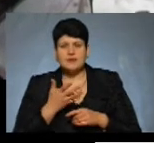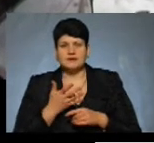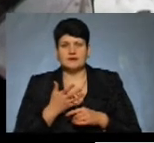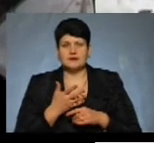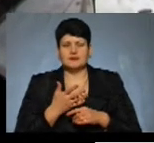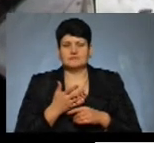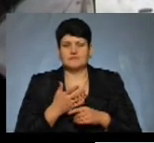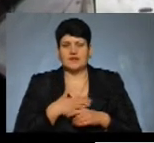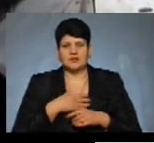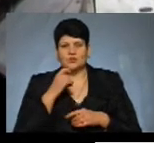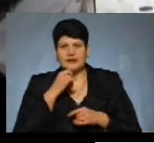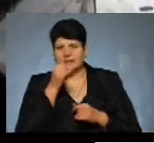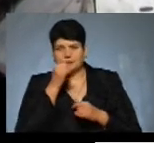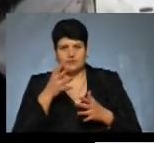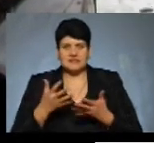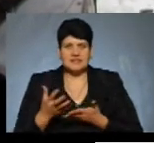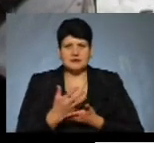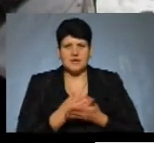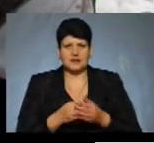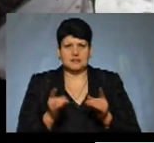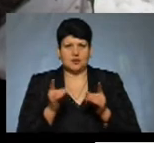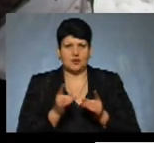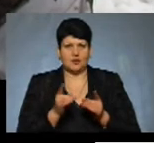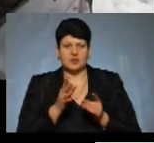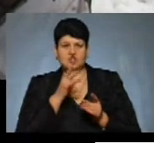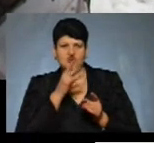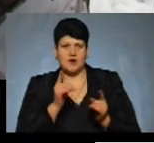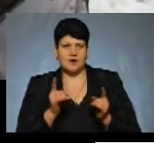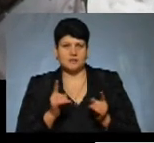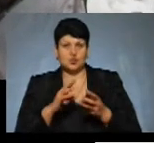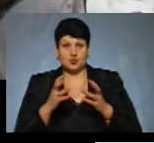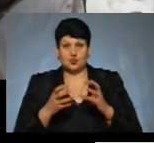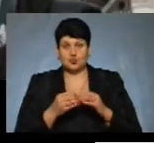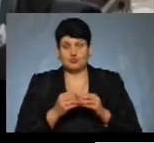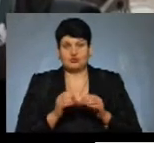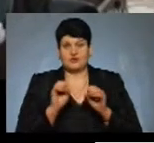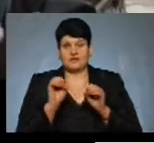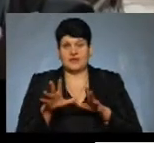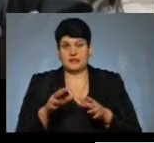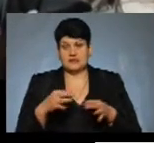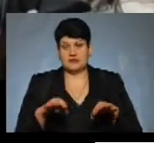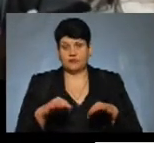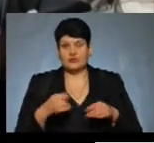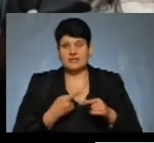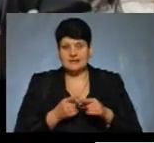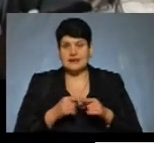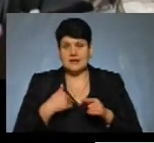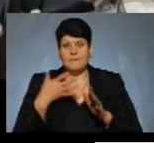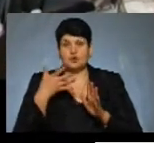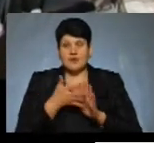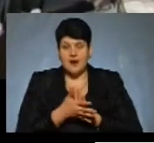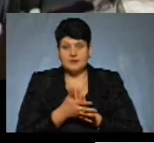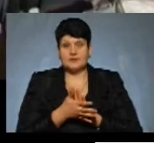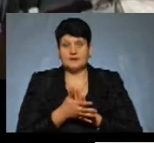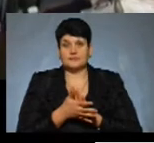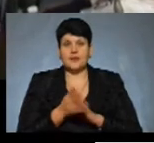ну нереально зібрати за такий короткий проміжок часу таку суму і видати за авто. Це я потратив на відповідно на